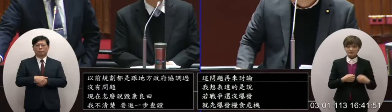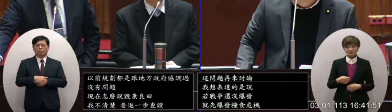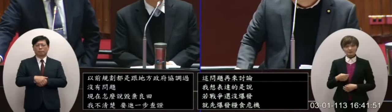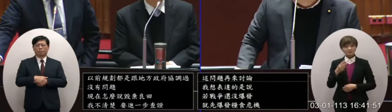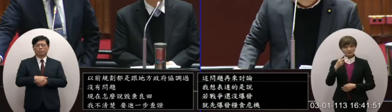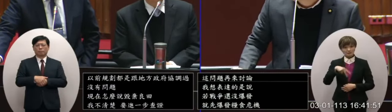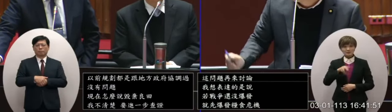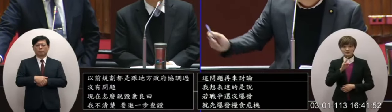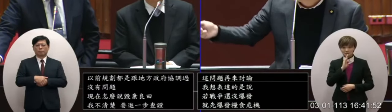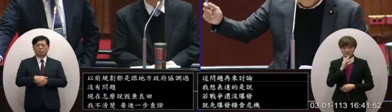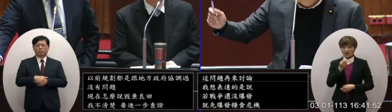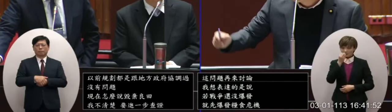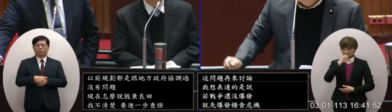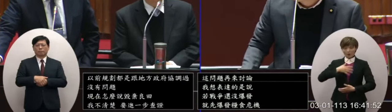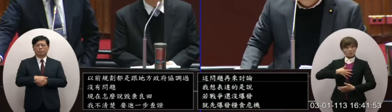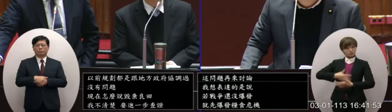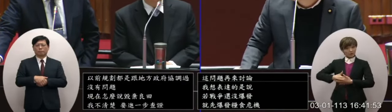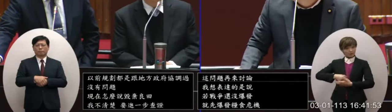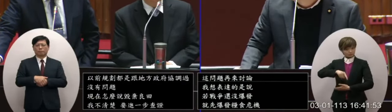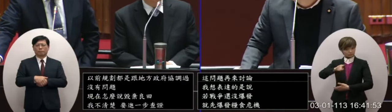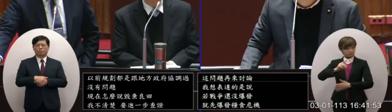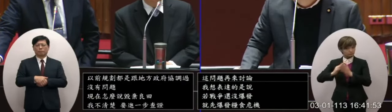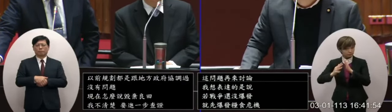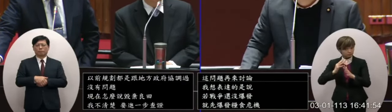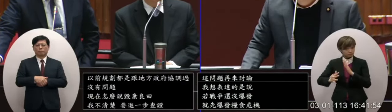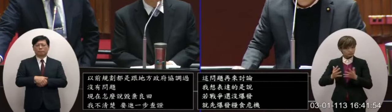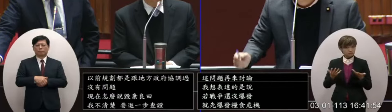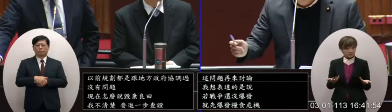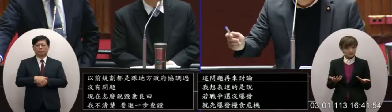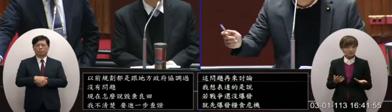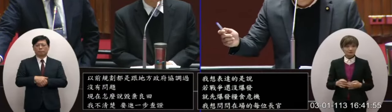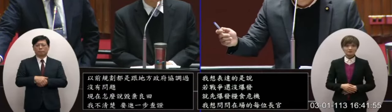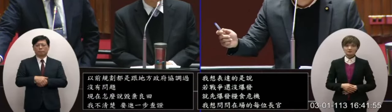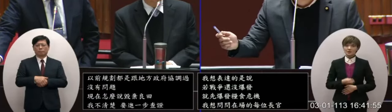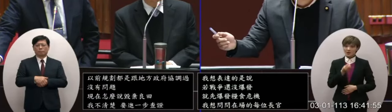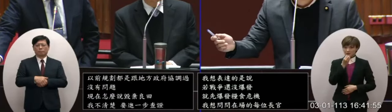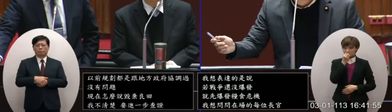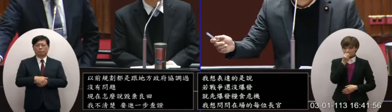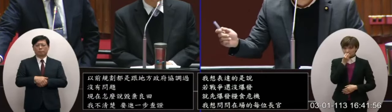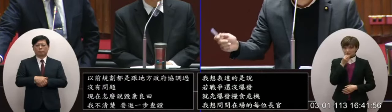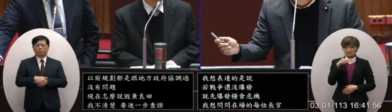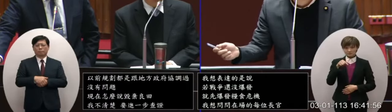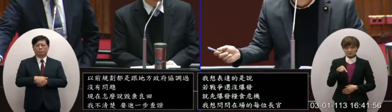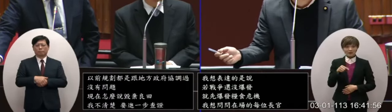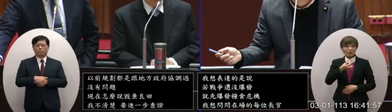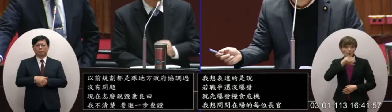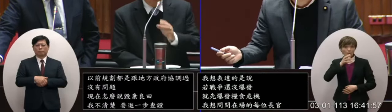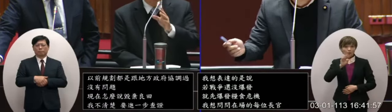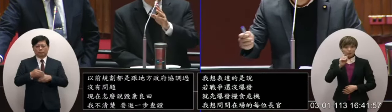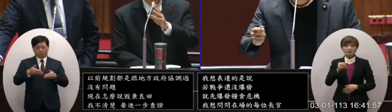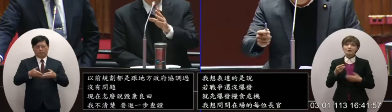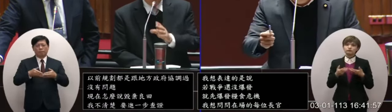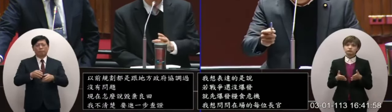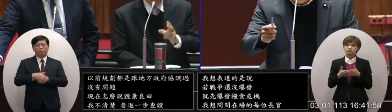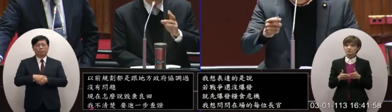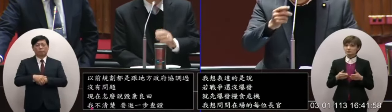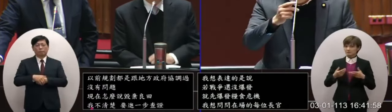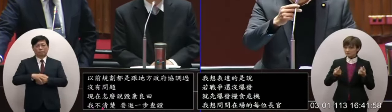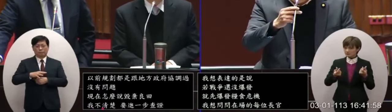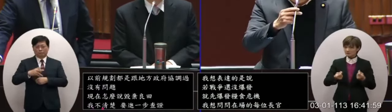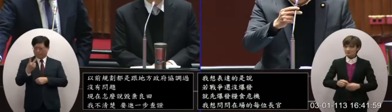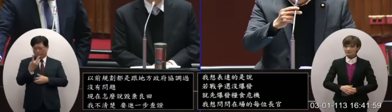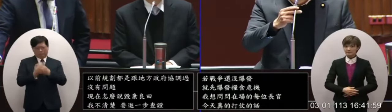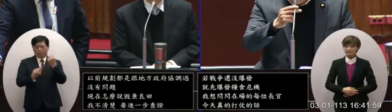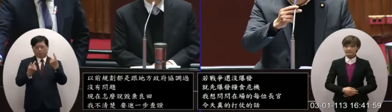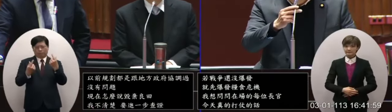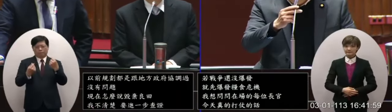场，还是挨饿上战场吃子弹？粮食的问题同样重要，不是吗？这是战略物资吧？ 但是两个一起